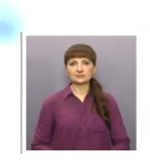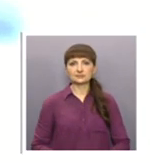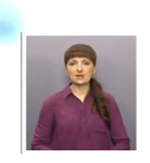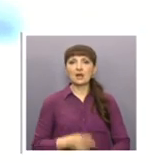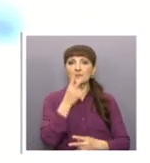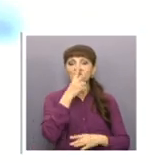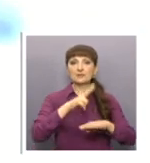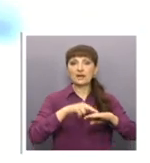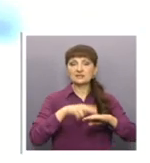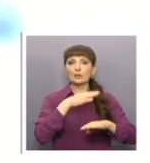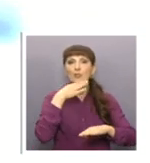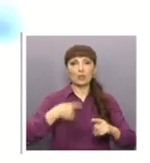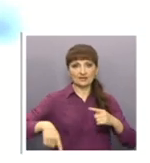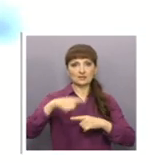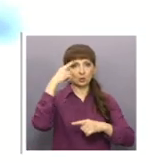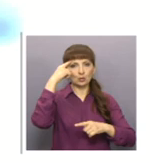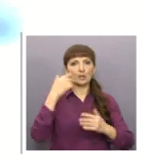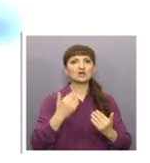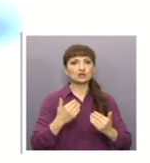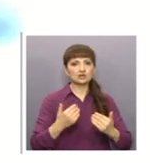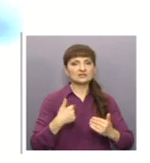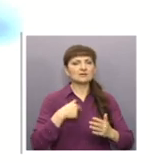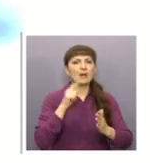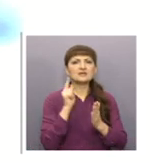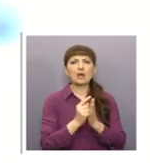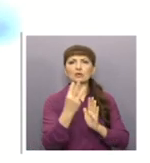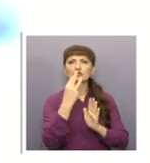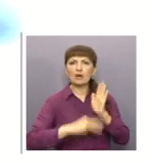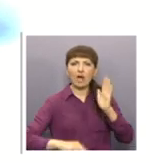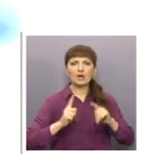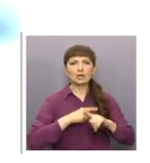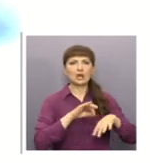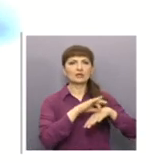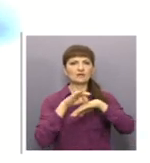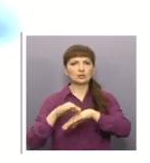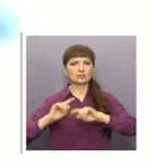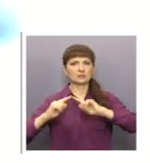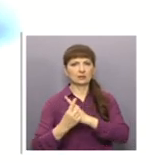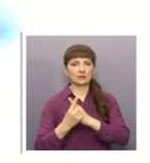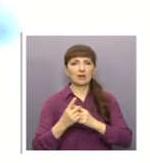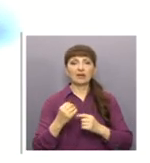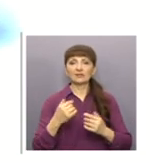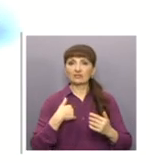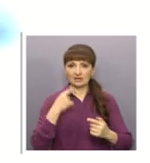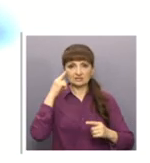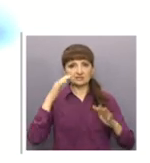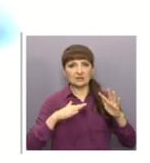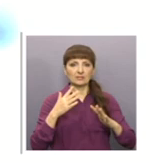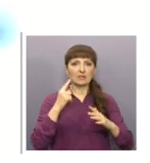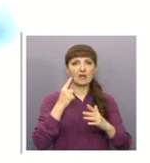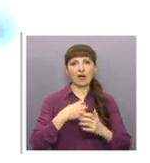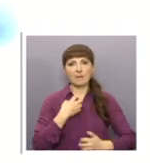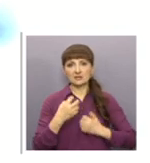При виде полицейских многие из нас думают, что сейчас нас обязательно оштрафуют или отведут в участок. Но оправданы ли наши опасения?